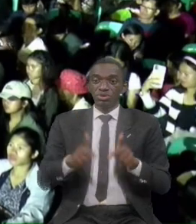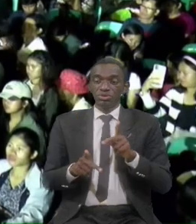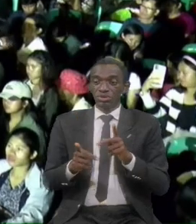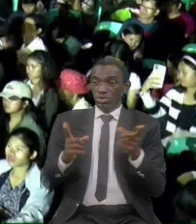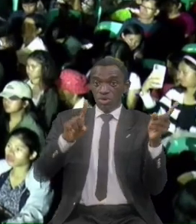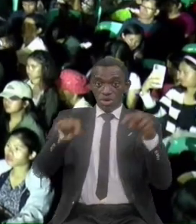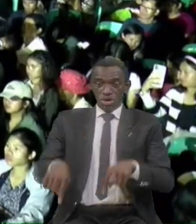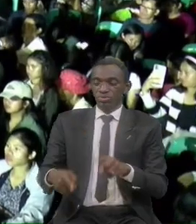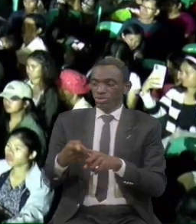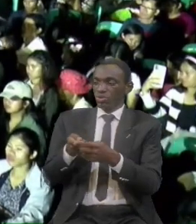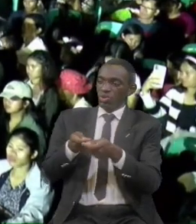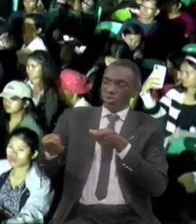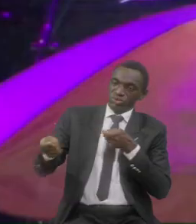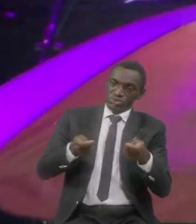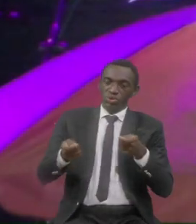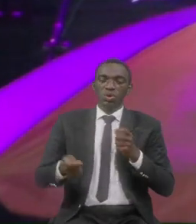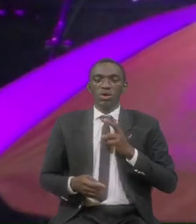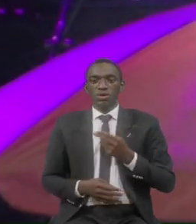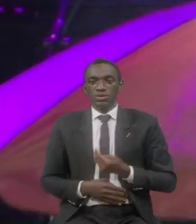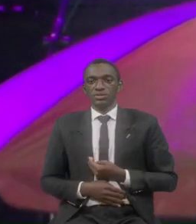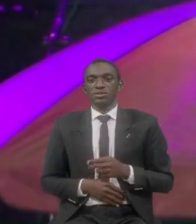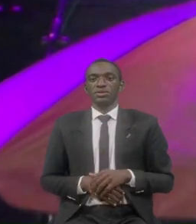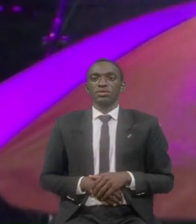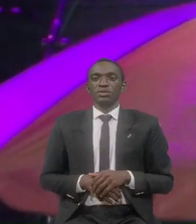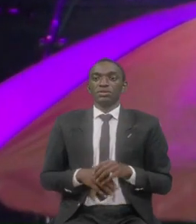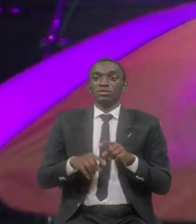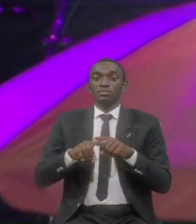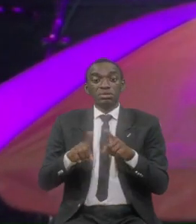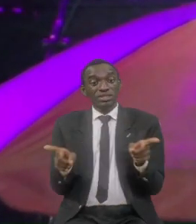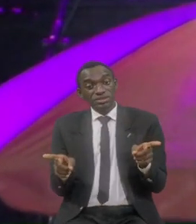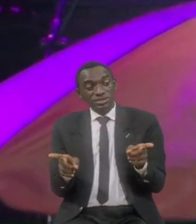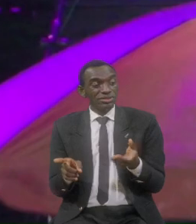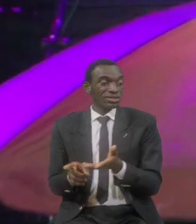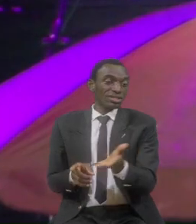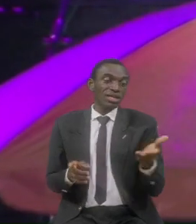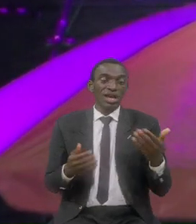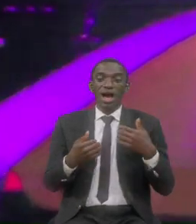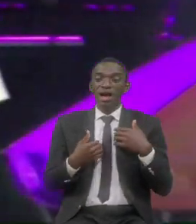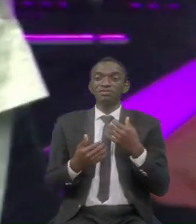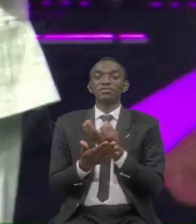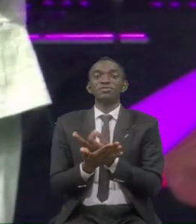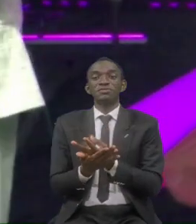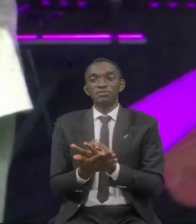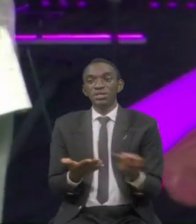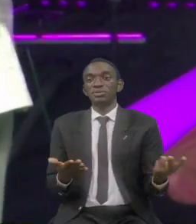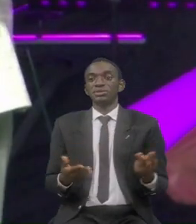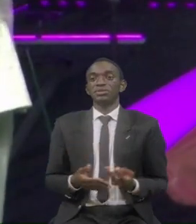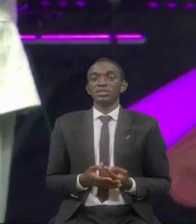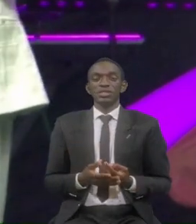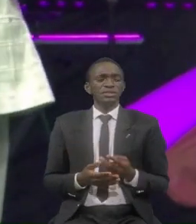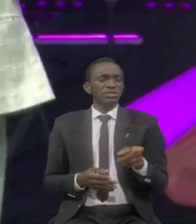gusto nila kontrolon ang atong kinabuhi. But they have all failed. Pero sila tanan napakyas. They couldn't control